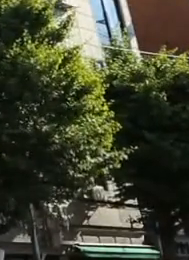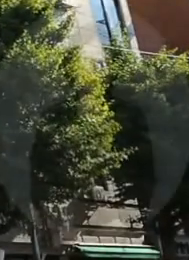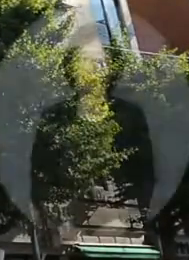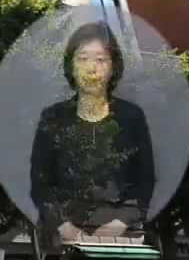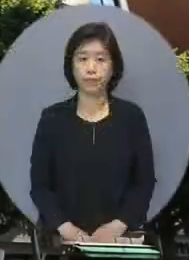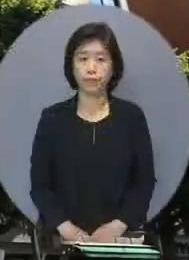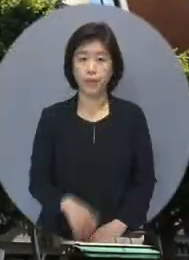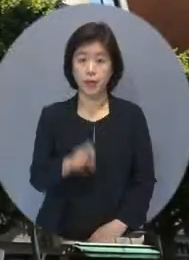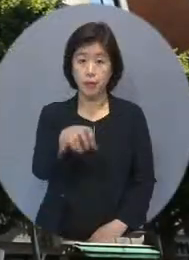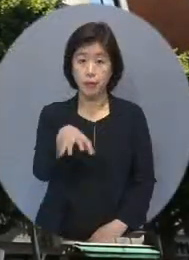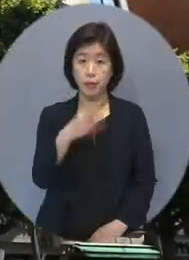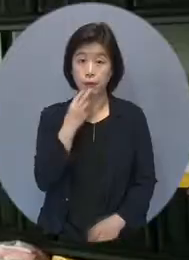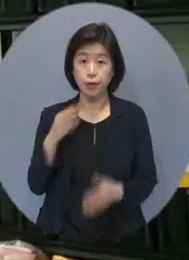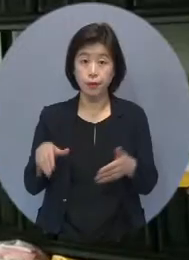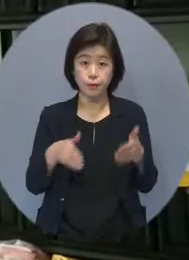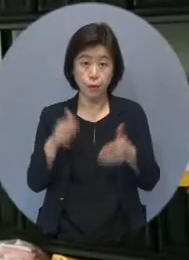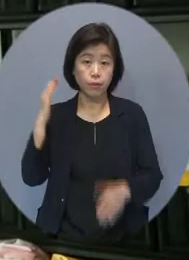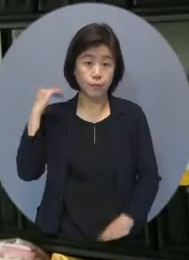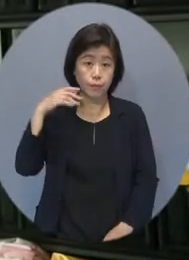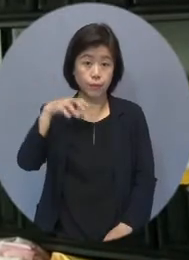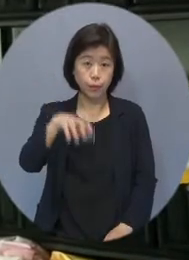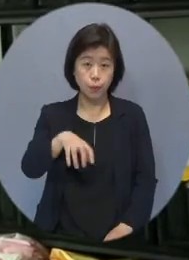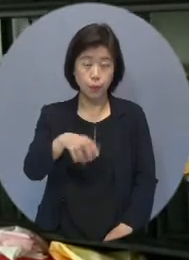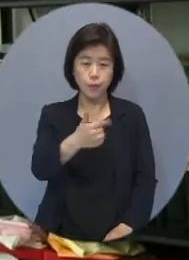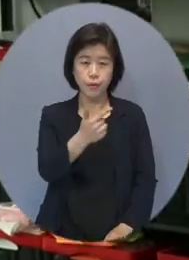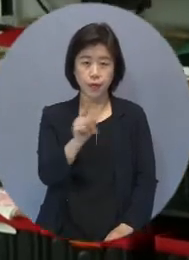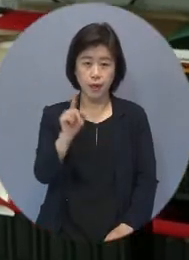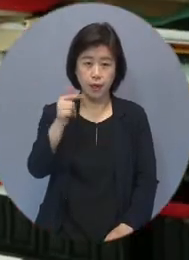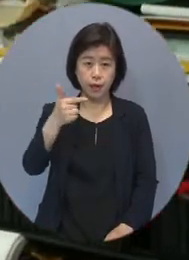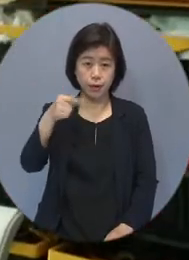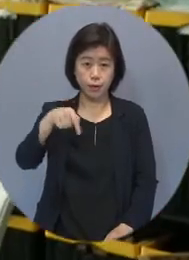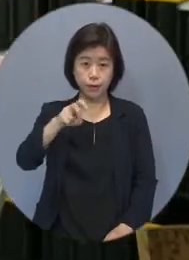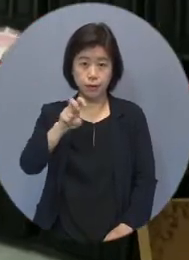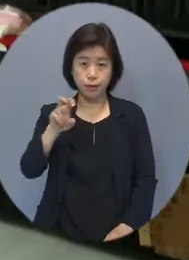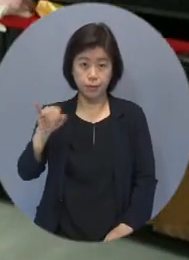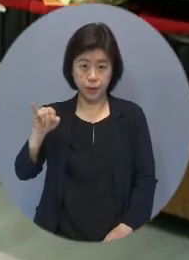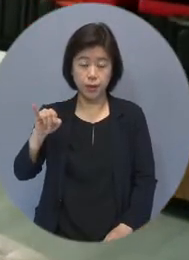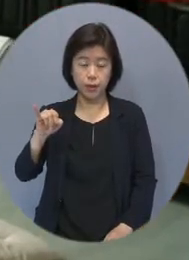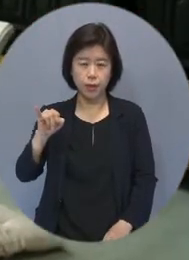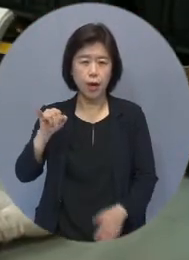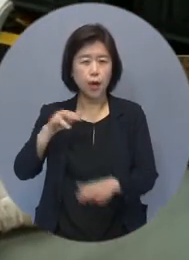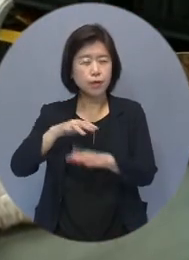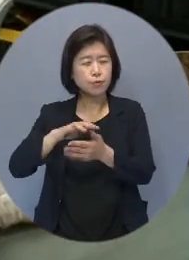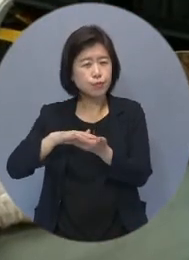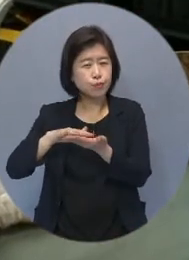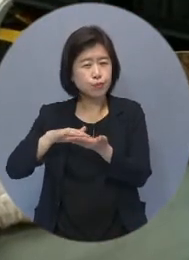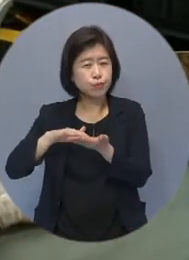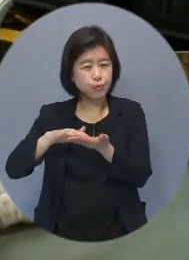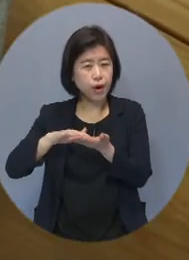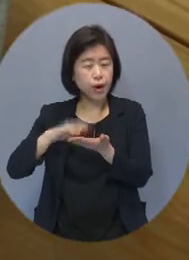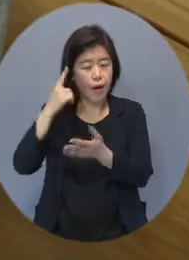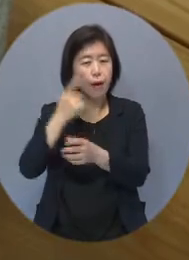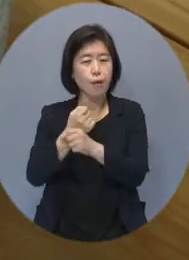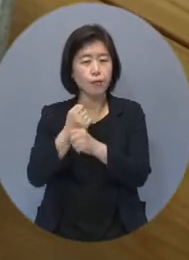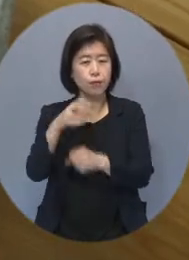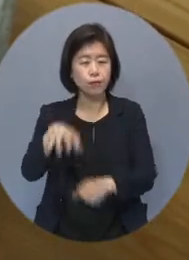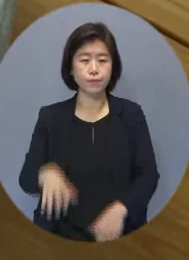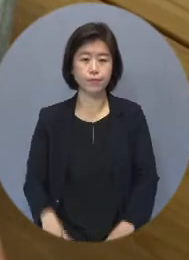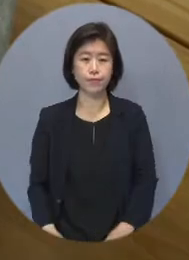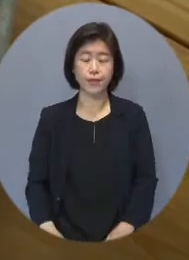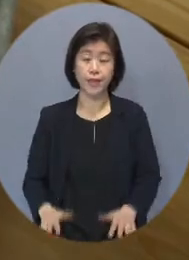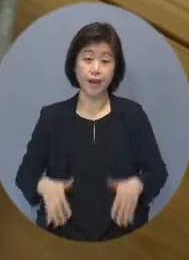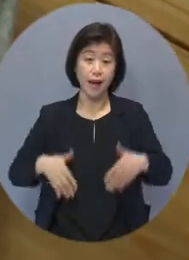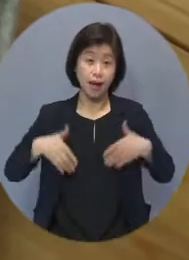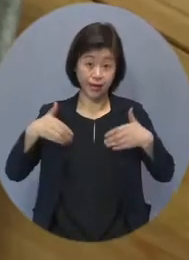이곳은 경기도 의정부에 위치한 나눔이 촉각 연구소. 따뜻한 햇살이 가득 채운 이